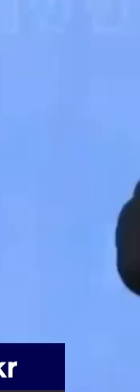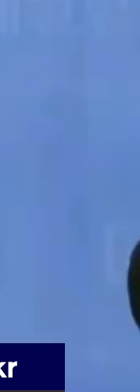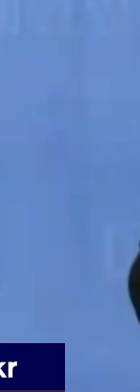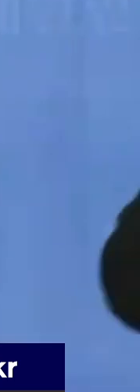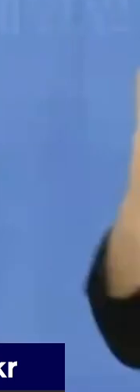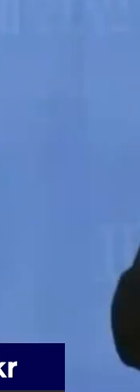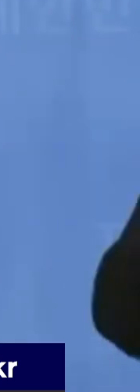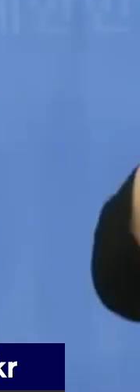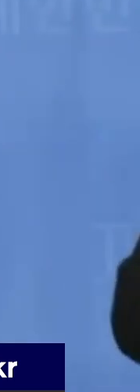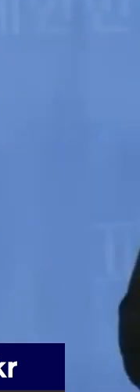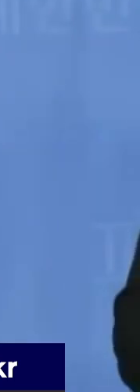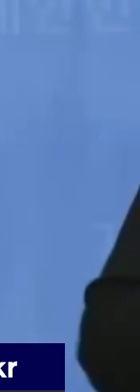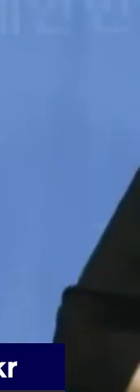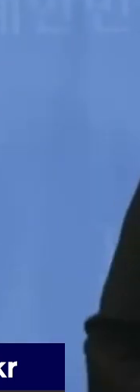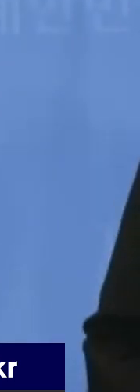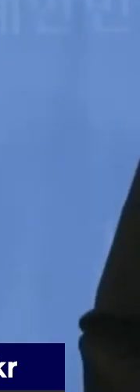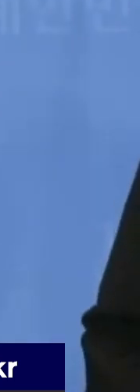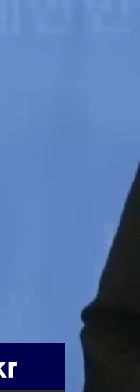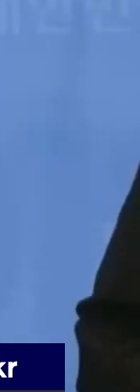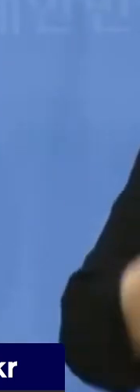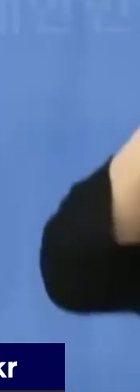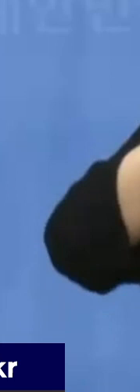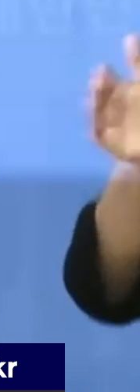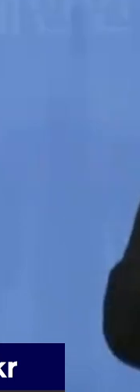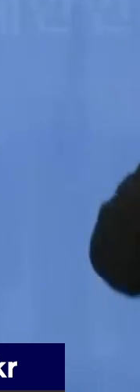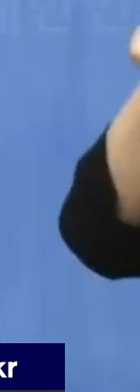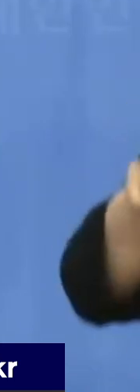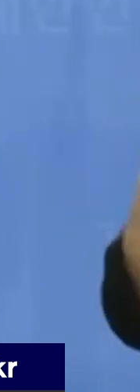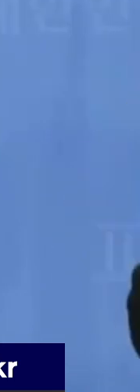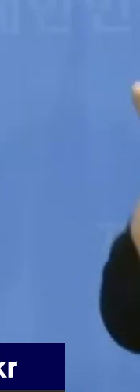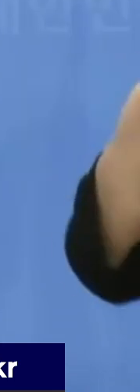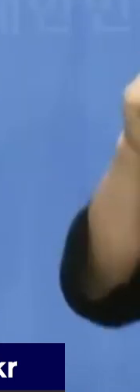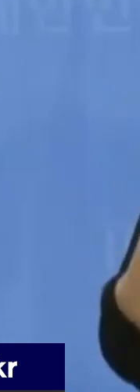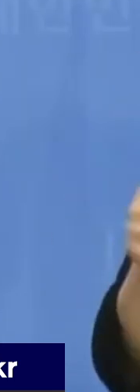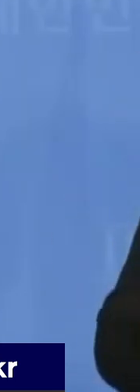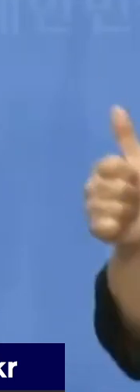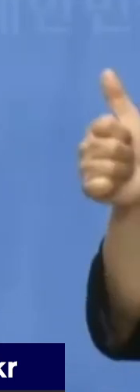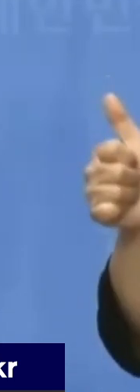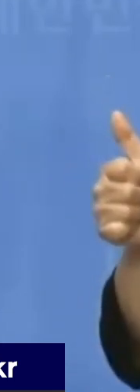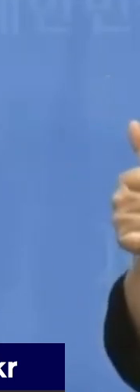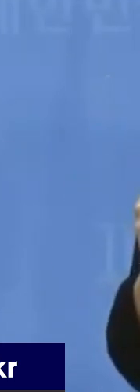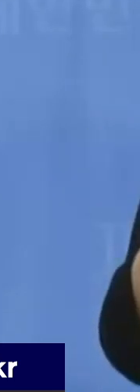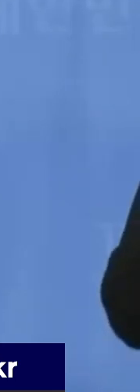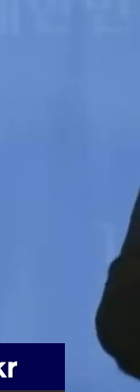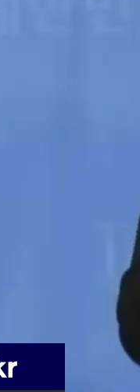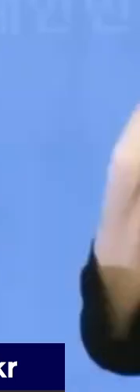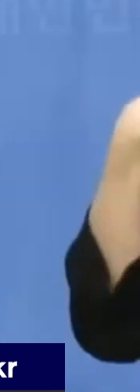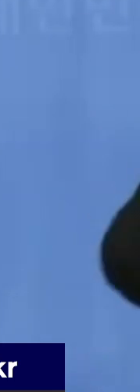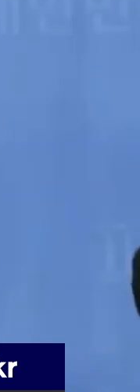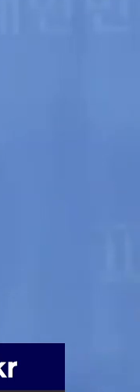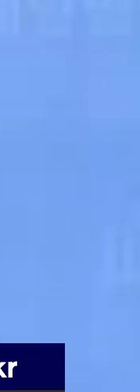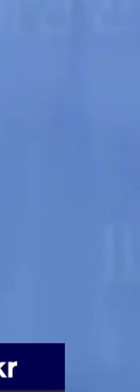돌아보라. 민주당 박홍근 원내대표가 윤석열 정부의 장관 인사를 부실 인사로